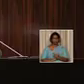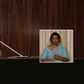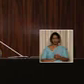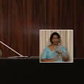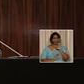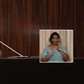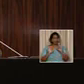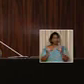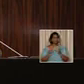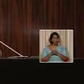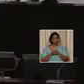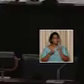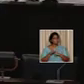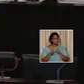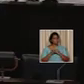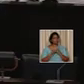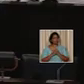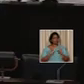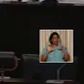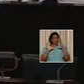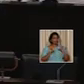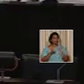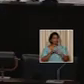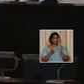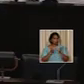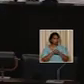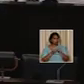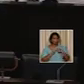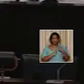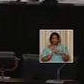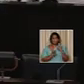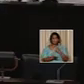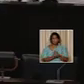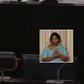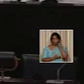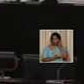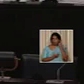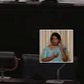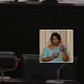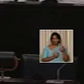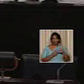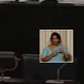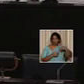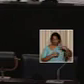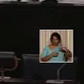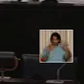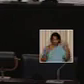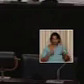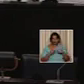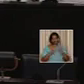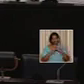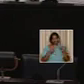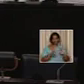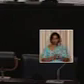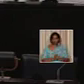किए हयवनी खंडा में प्रश्न विसुआ हत्नी खंडा में लंका बैंक योजना इन्नति मुना एक अनिदट गेन अभी एक अवसान